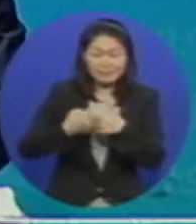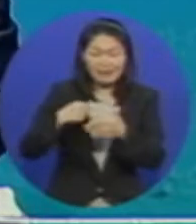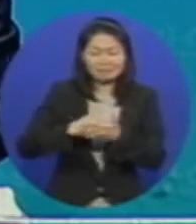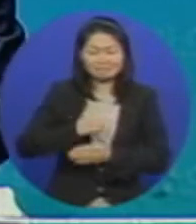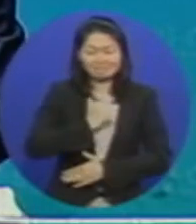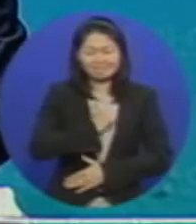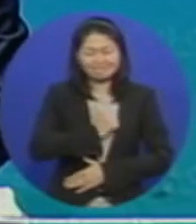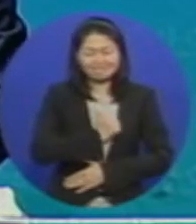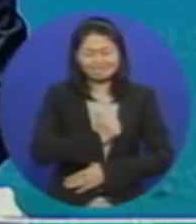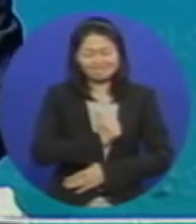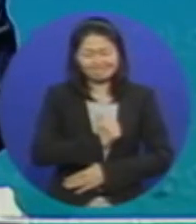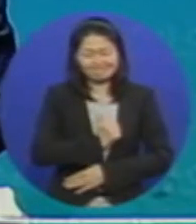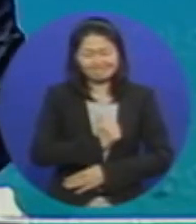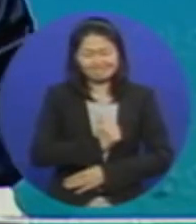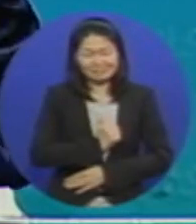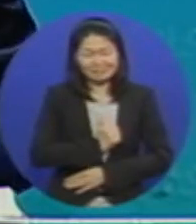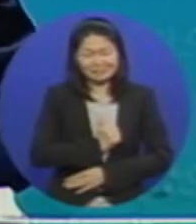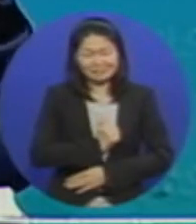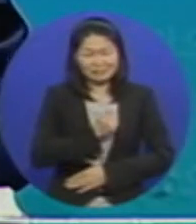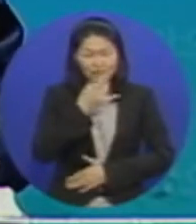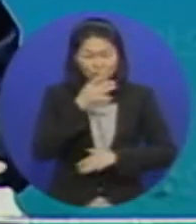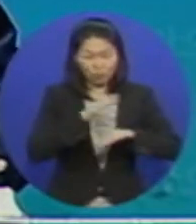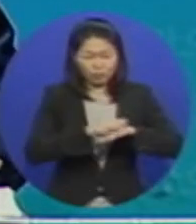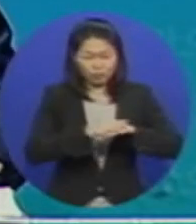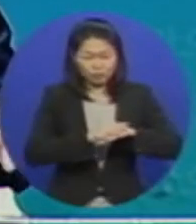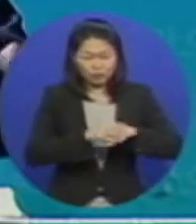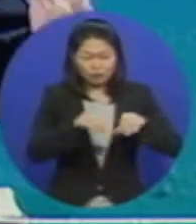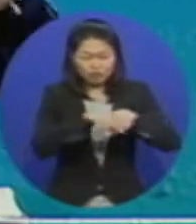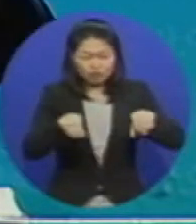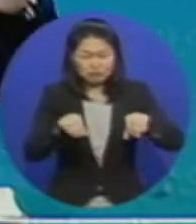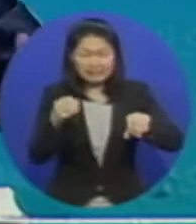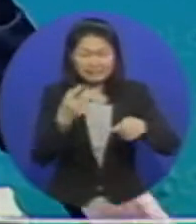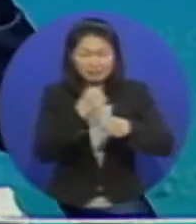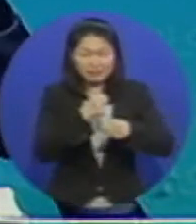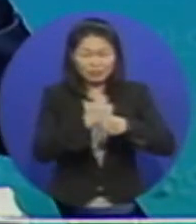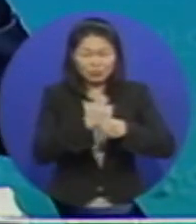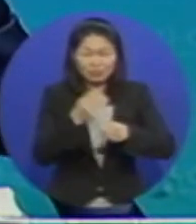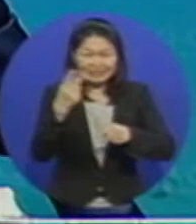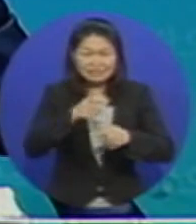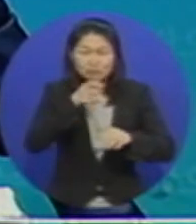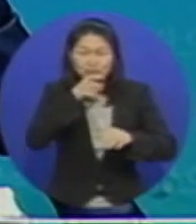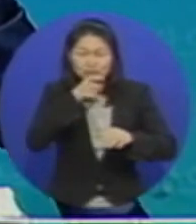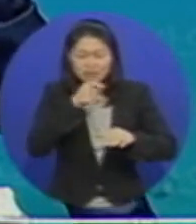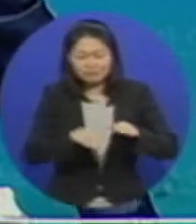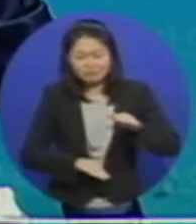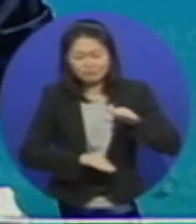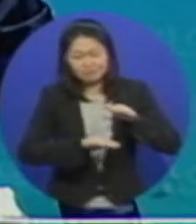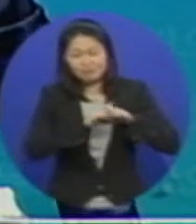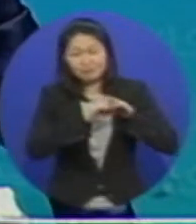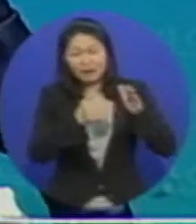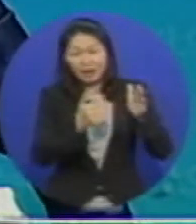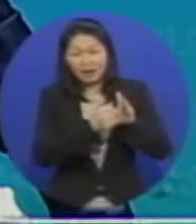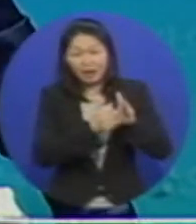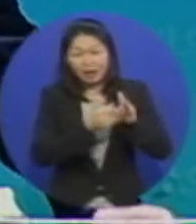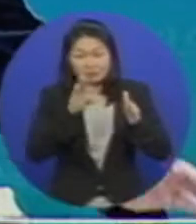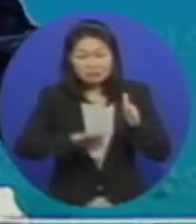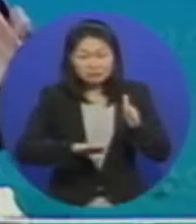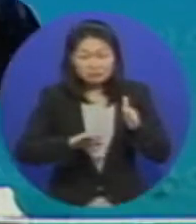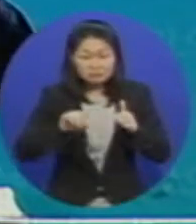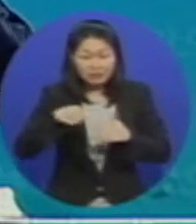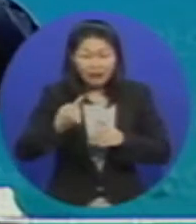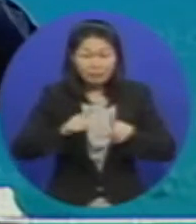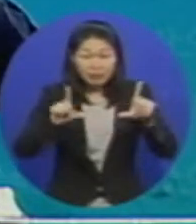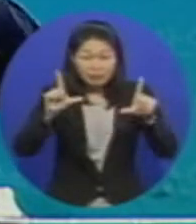이제 논둑을 다시 보수하고 그리고 다시 물을 받았어요 근데 거 다음날 가니까 또